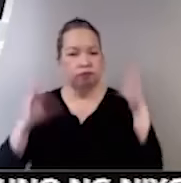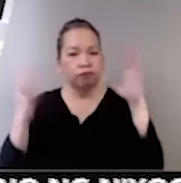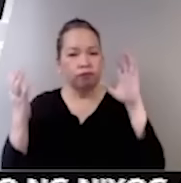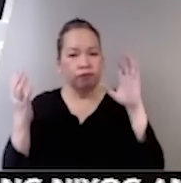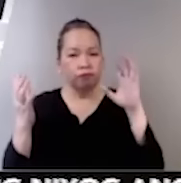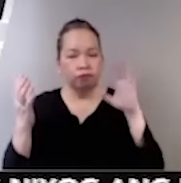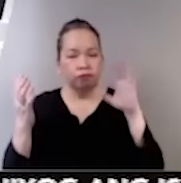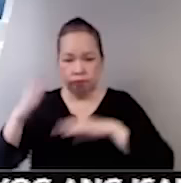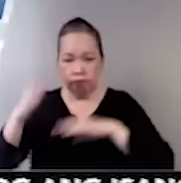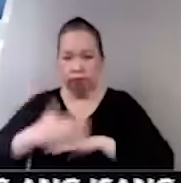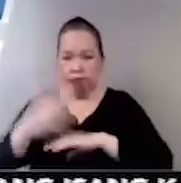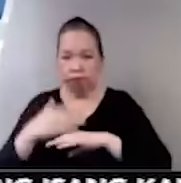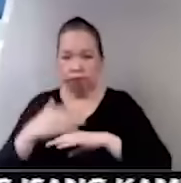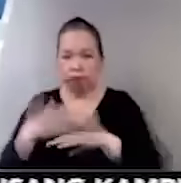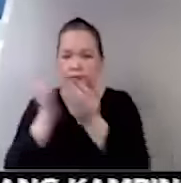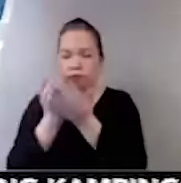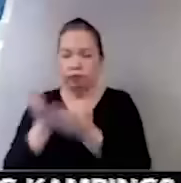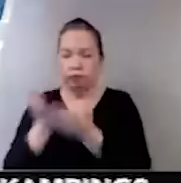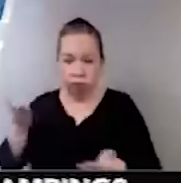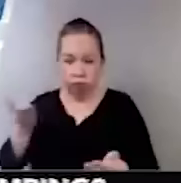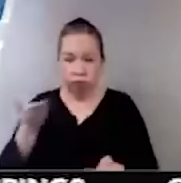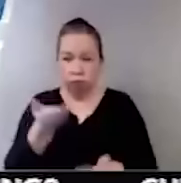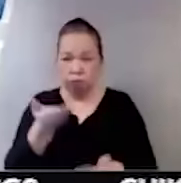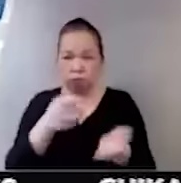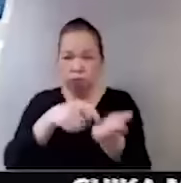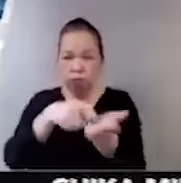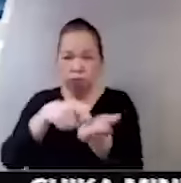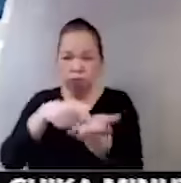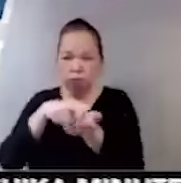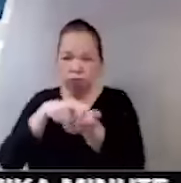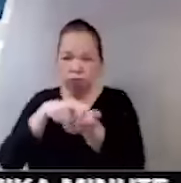By towing the ships going into safety